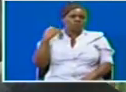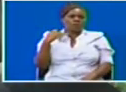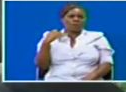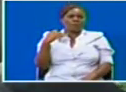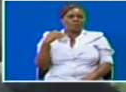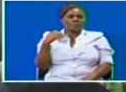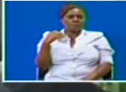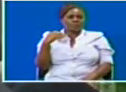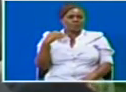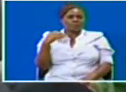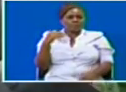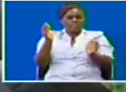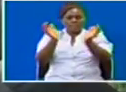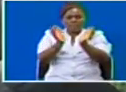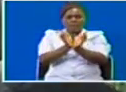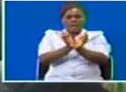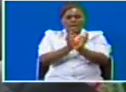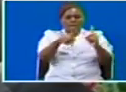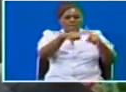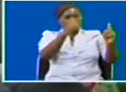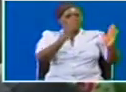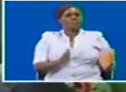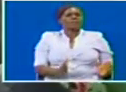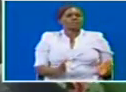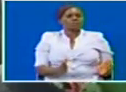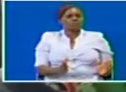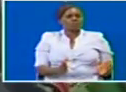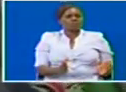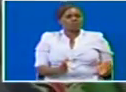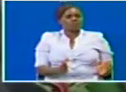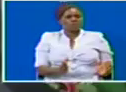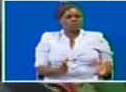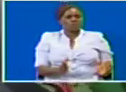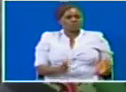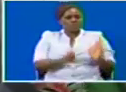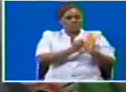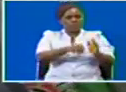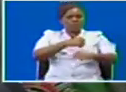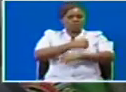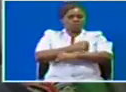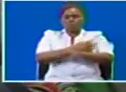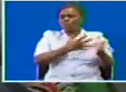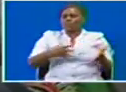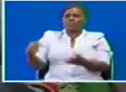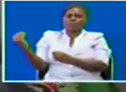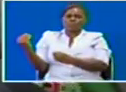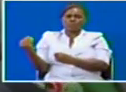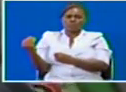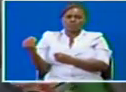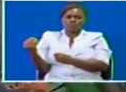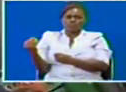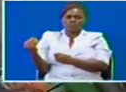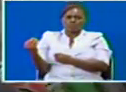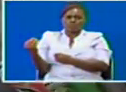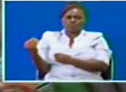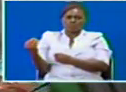Yes. Na wakamate mwenye ameua mtu na watoe, kama iko ng'ombe kama ile ya shule ilienda ikaenda forever, why not? Kwa